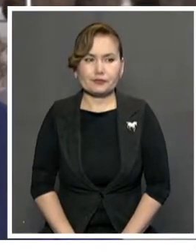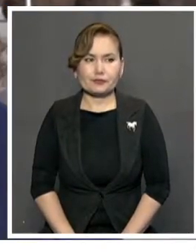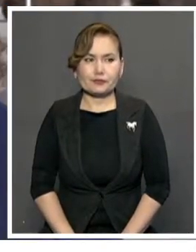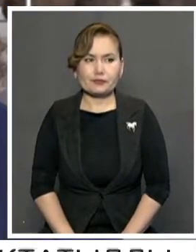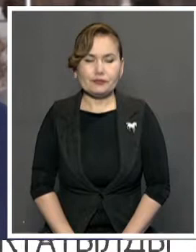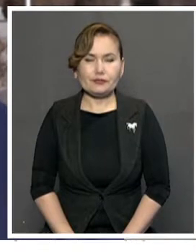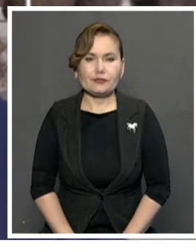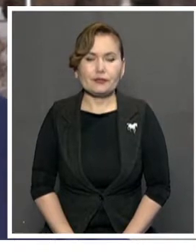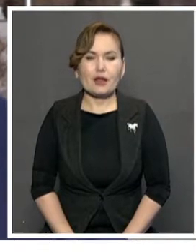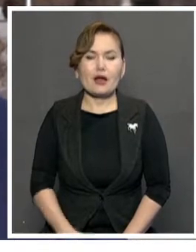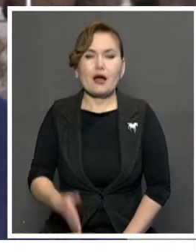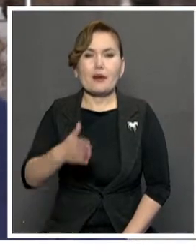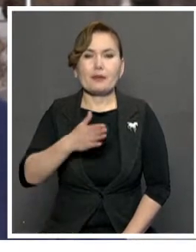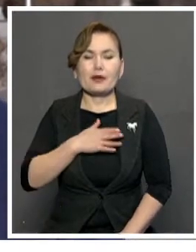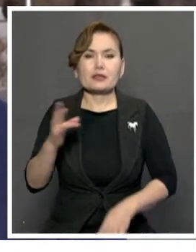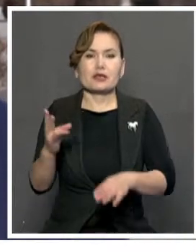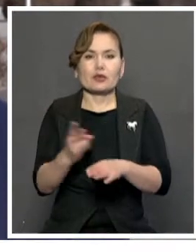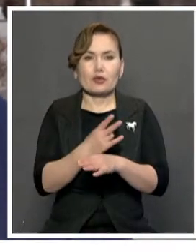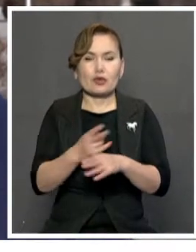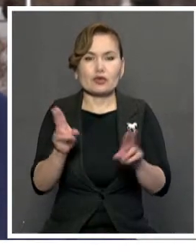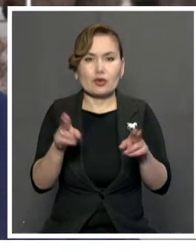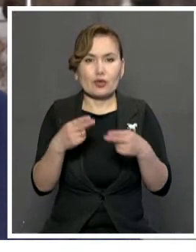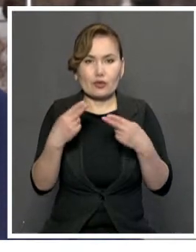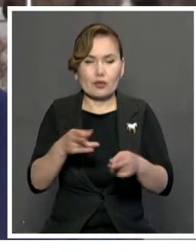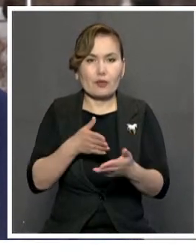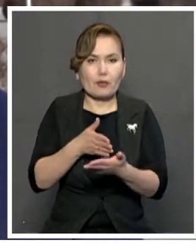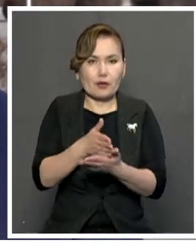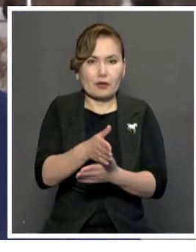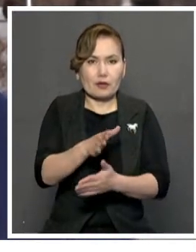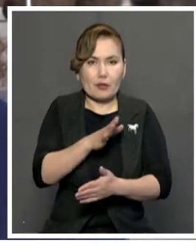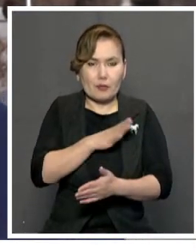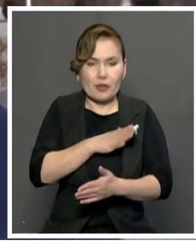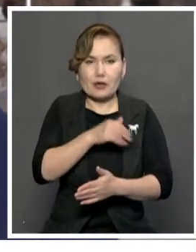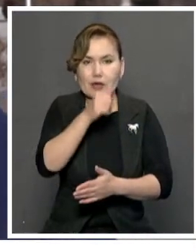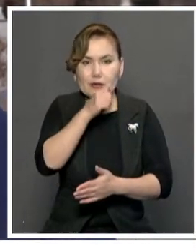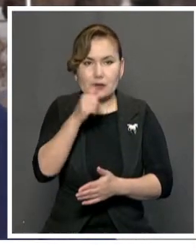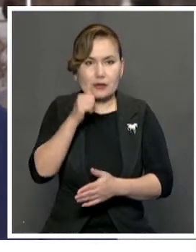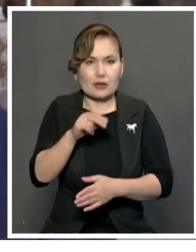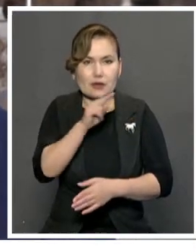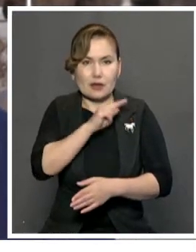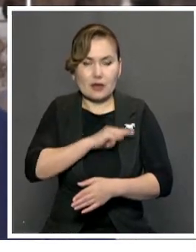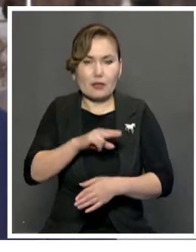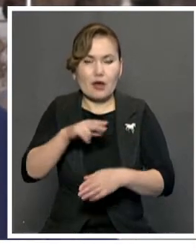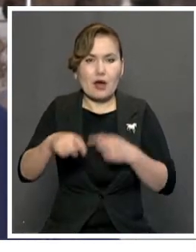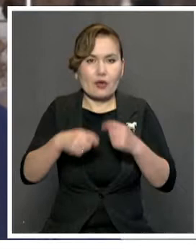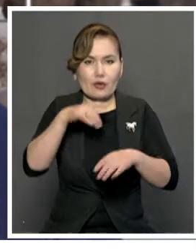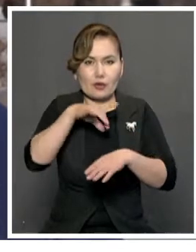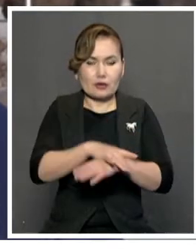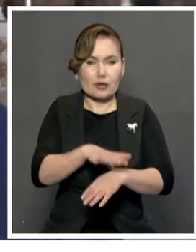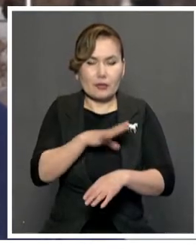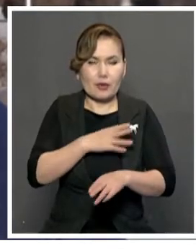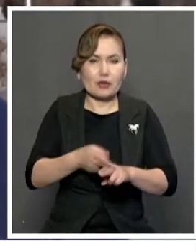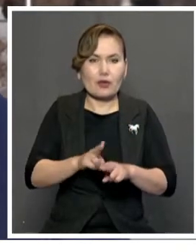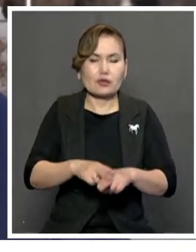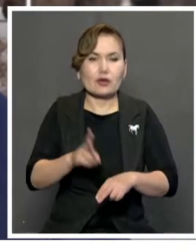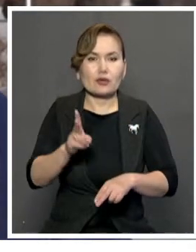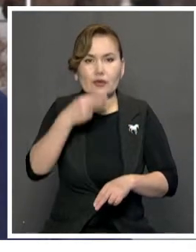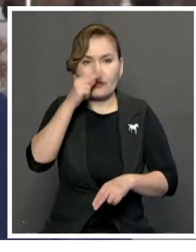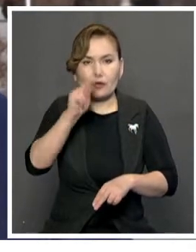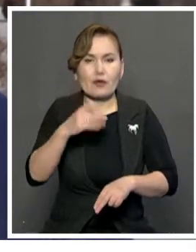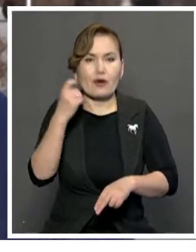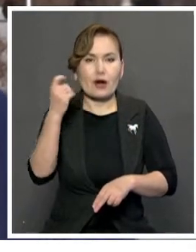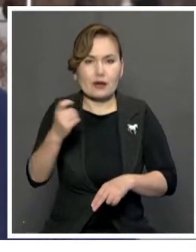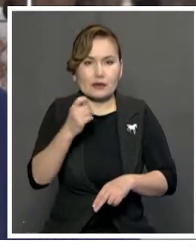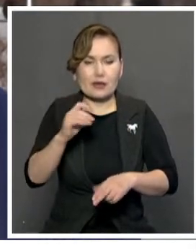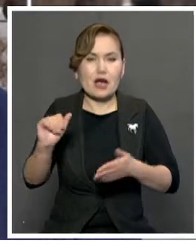Біз нысан қызметкерлерінен түсініктеме алдық және акт толтырдық. Видеоматериал және сол барлығы